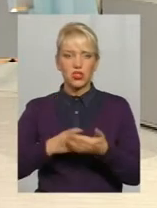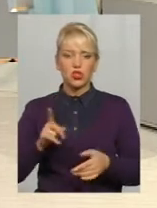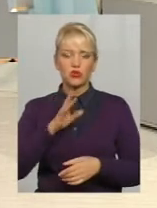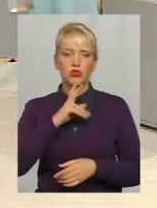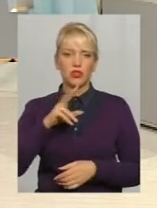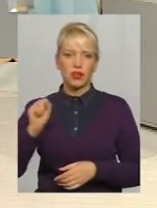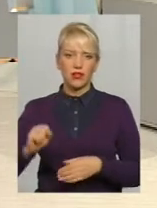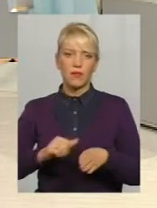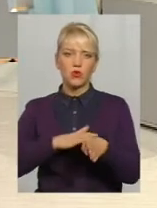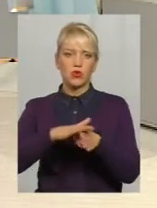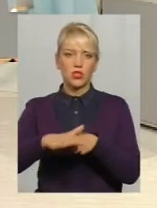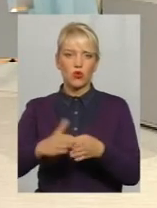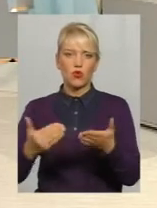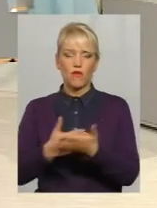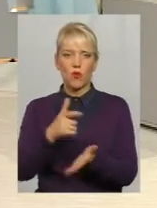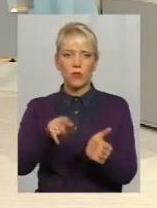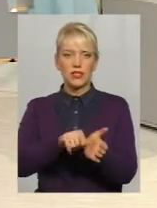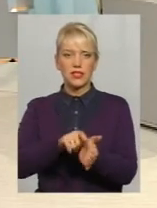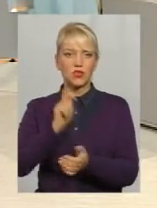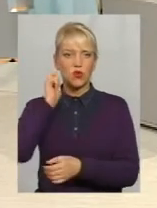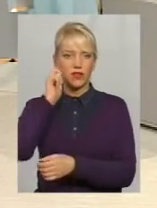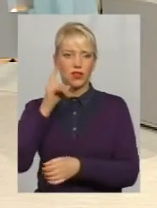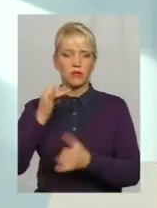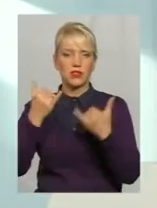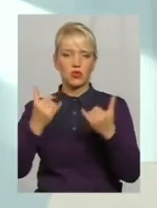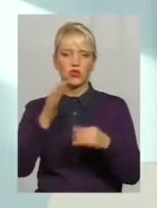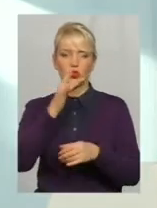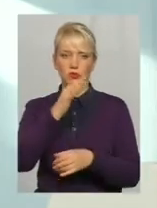жінка, досягнувши нового пенсійного віку, при сьогоднішньому часі